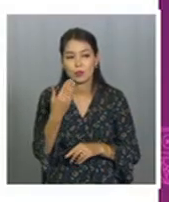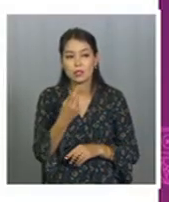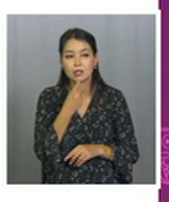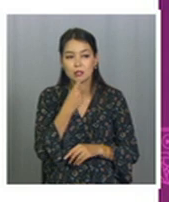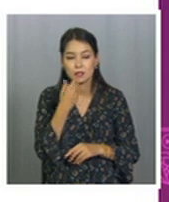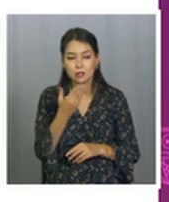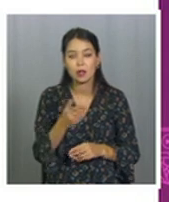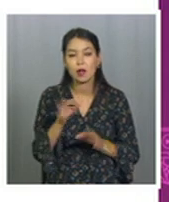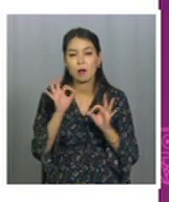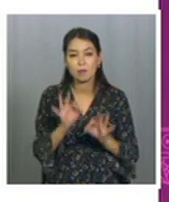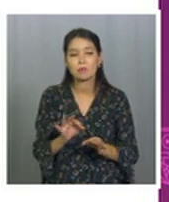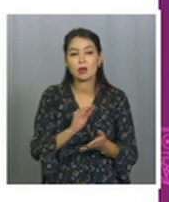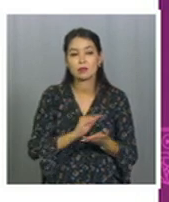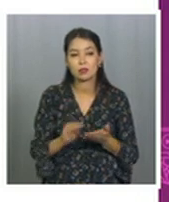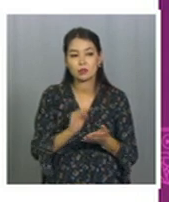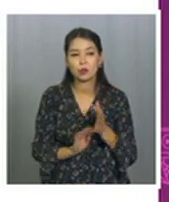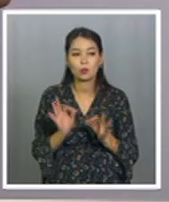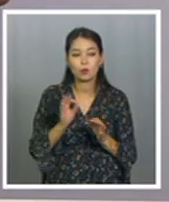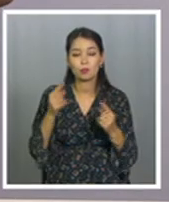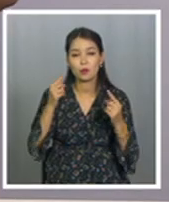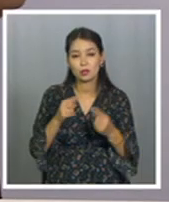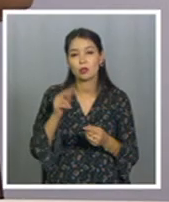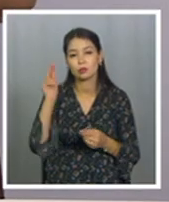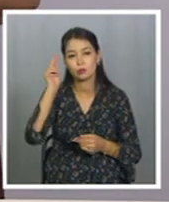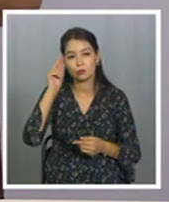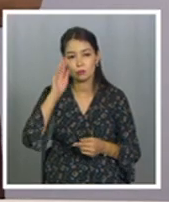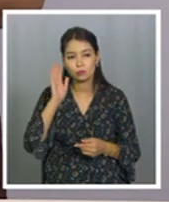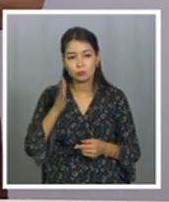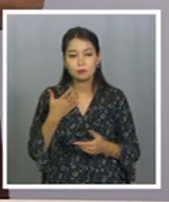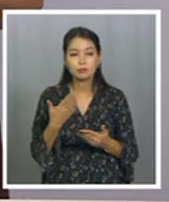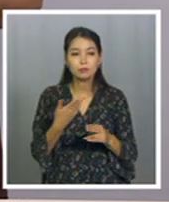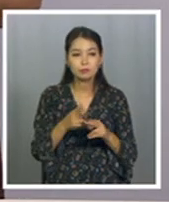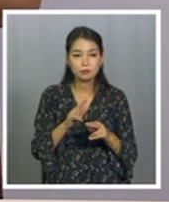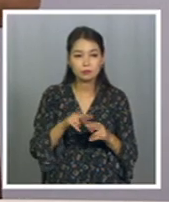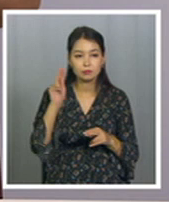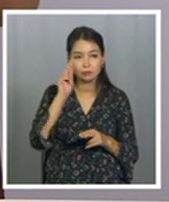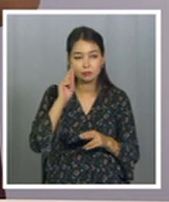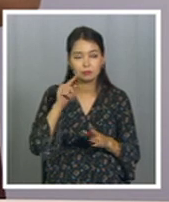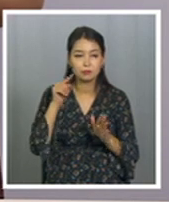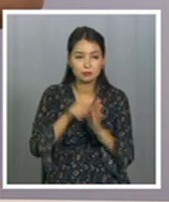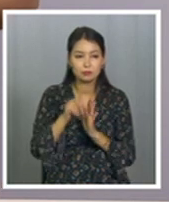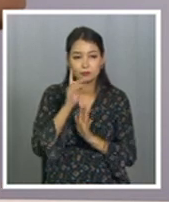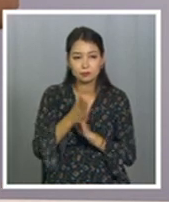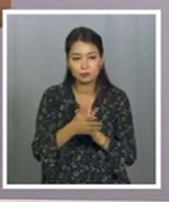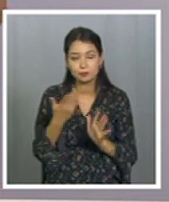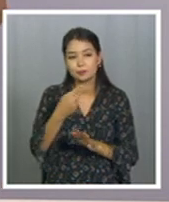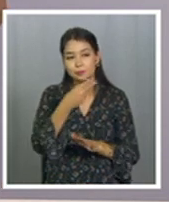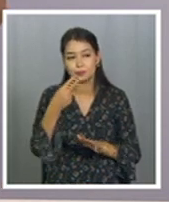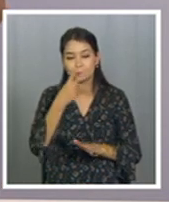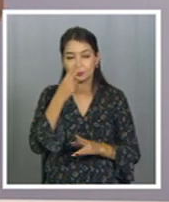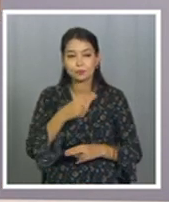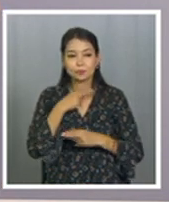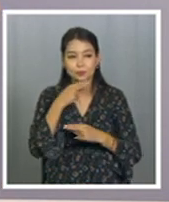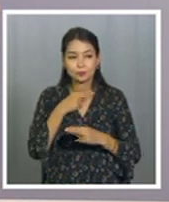орфографиялық нормаға сай жазуды үйренесіздер. Оқушылар, сабағымызды тереңірек түсіну үшін мәтінді мұқият